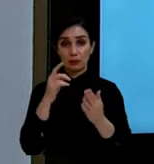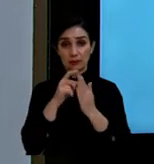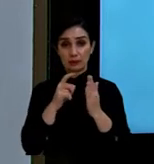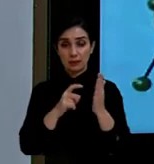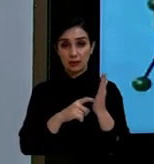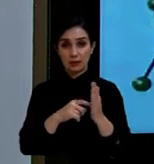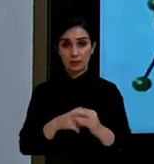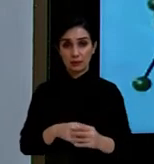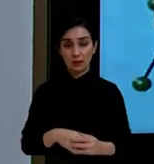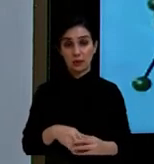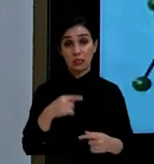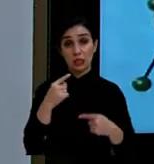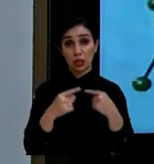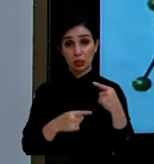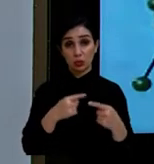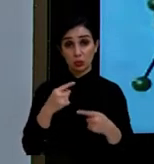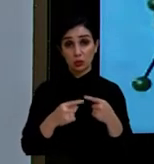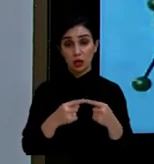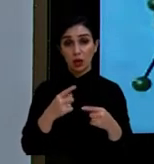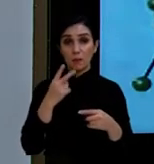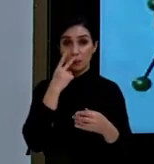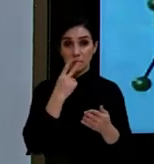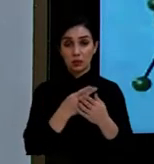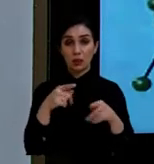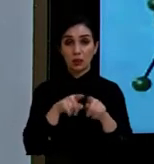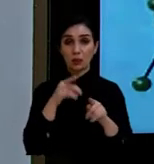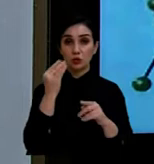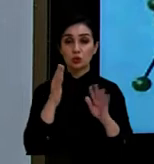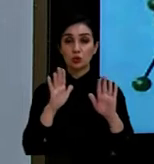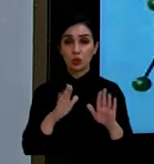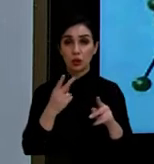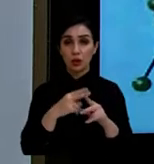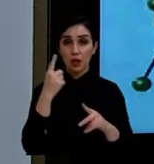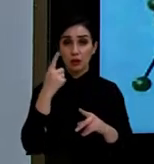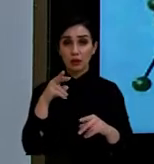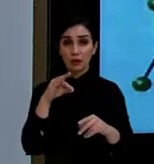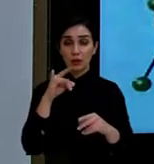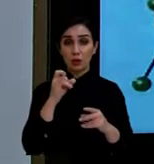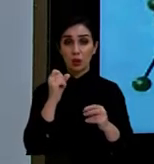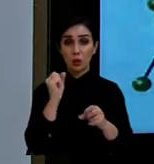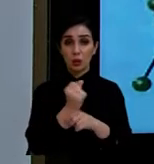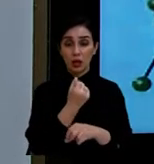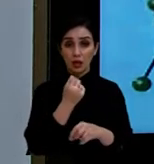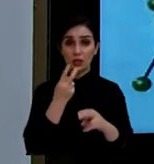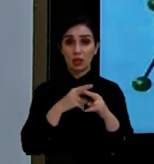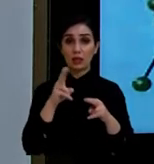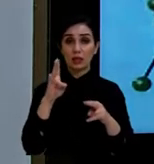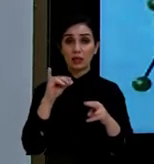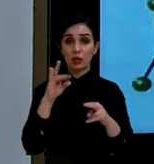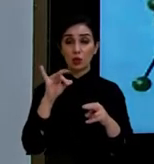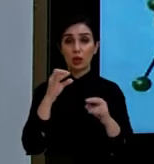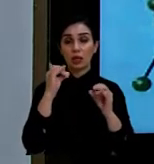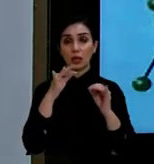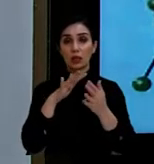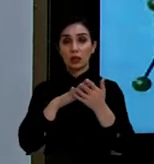деления. Следующее. Вот посмотрите этот макет. Всего лишь одно ядро ударяется нейтроном,